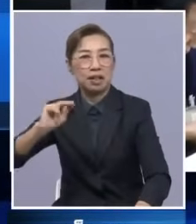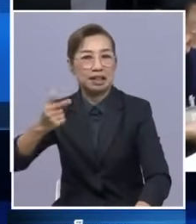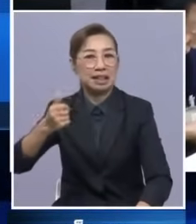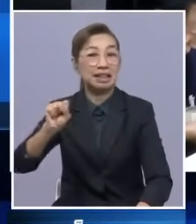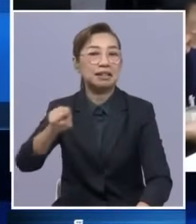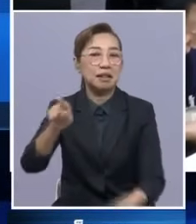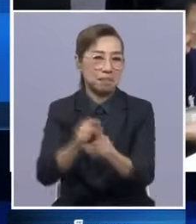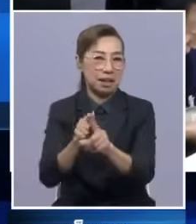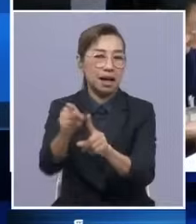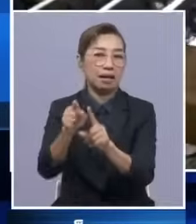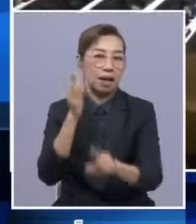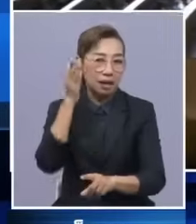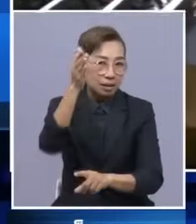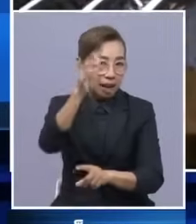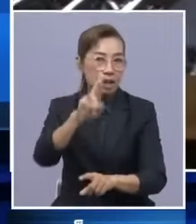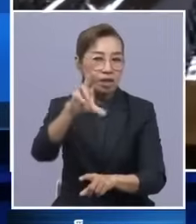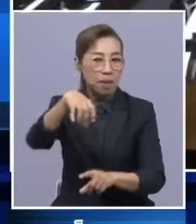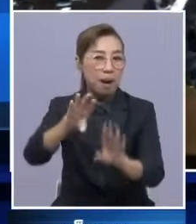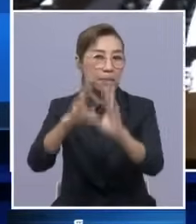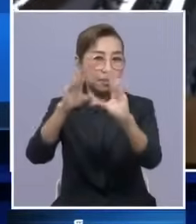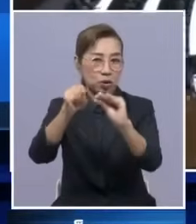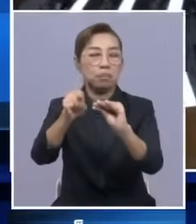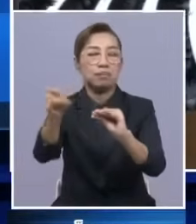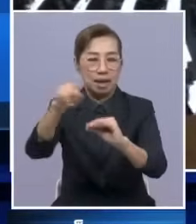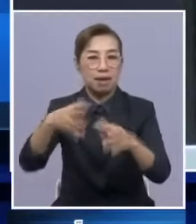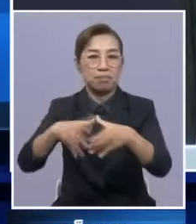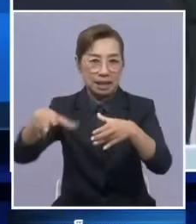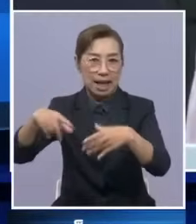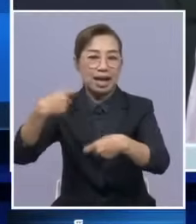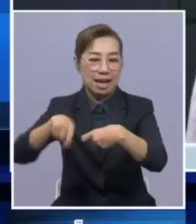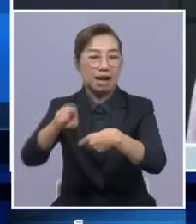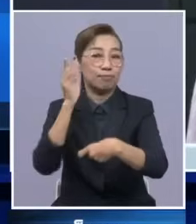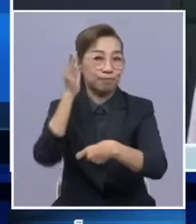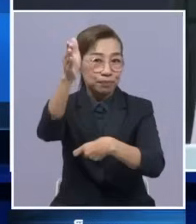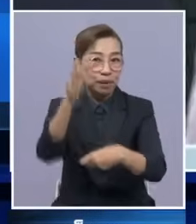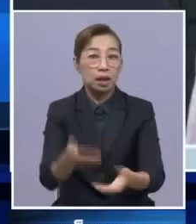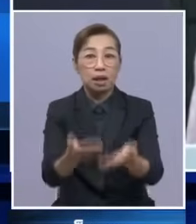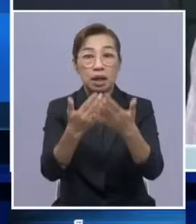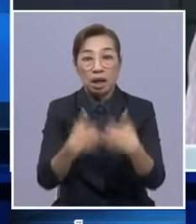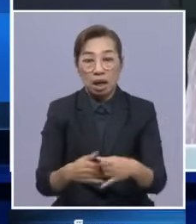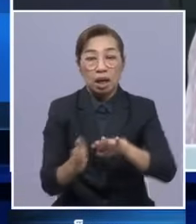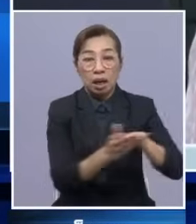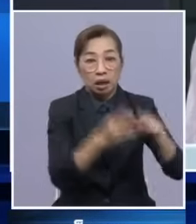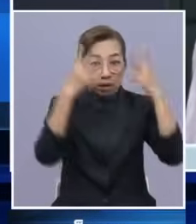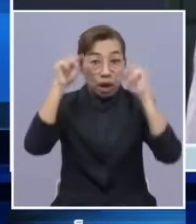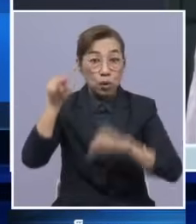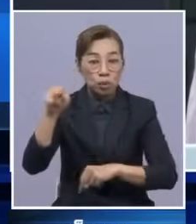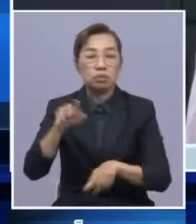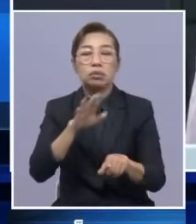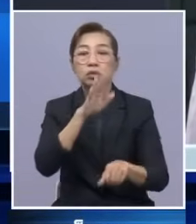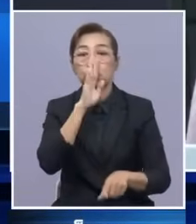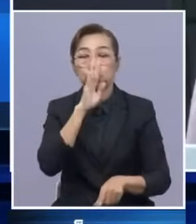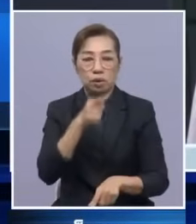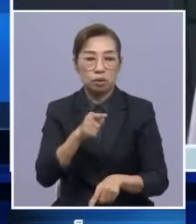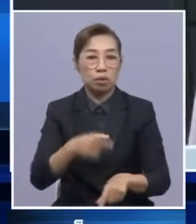มัยประชุมครั้งหน้าคิวของท่านนายกรัฐมนตรีต่อจากการไปสัมมนาที่ปากช่องโคราช